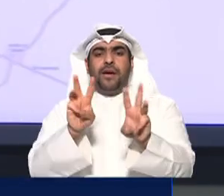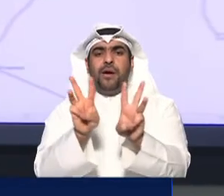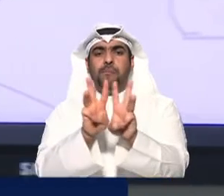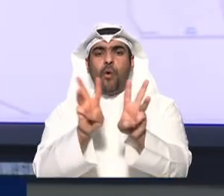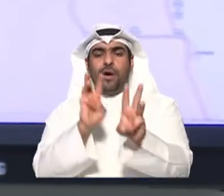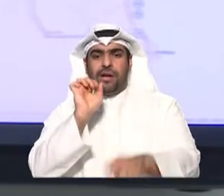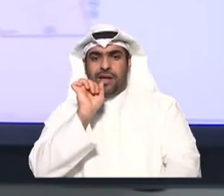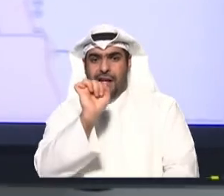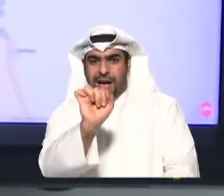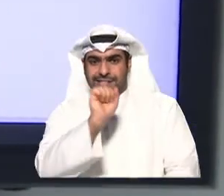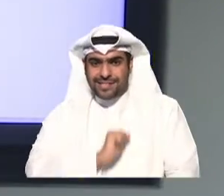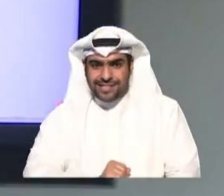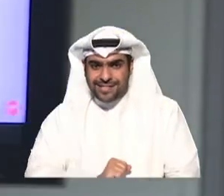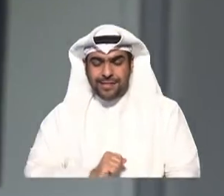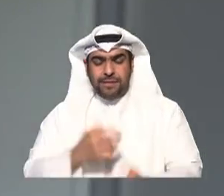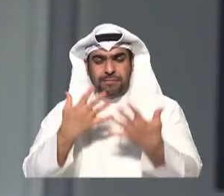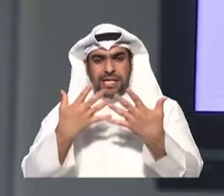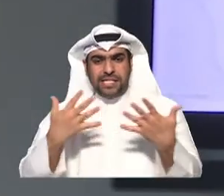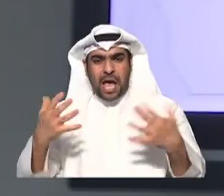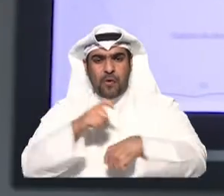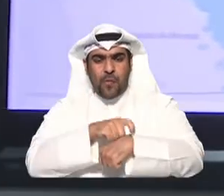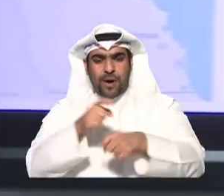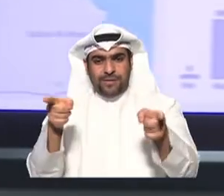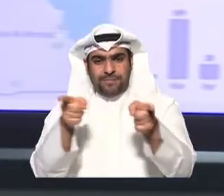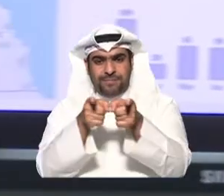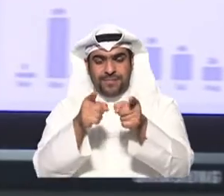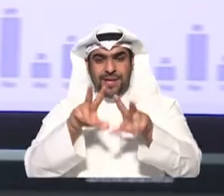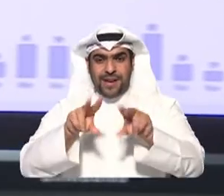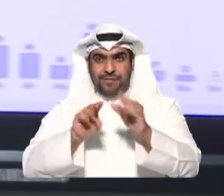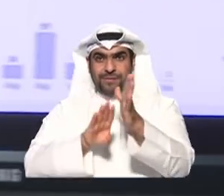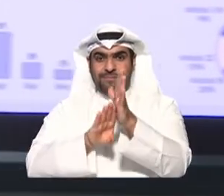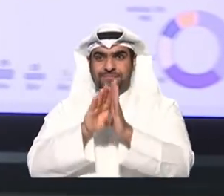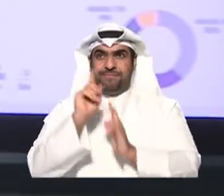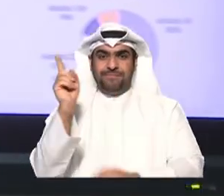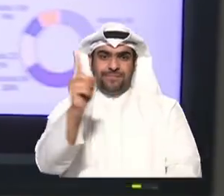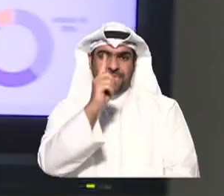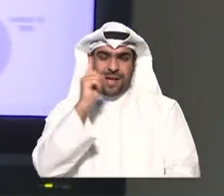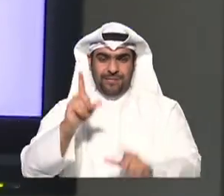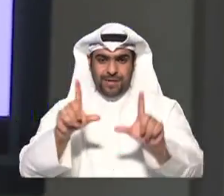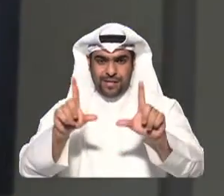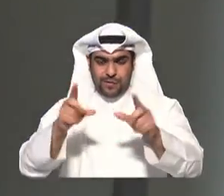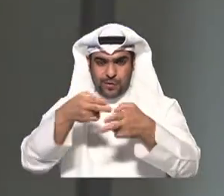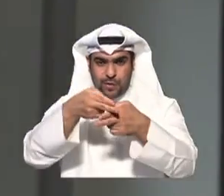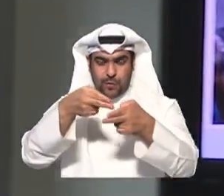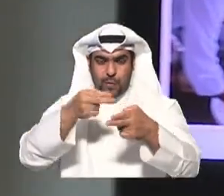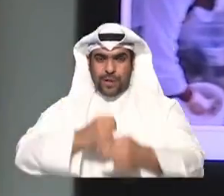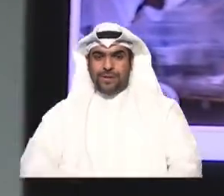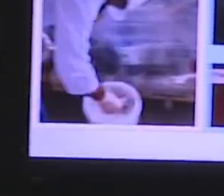إنجاز العمل ومواكبة التطورات. مروة محرم، تلفزيون دولة الكويت.